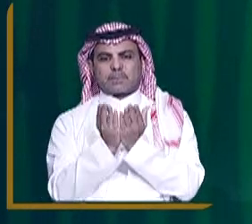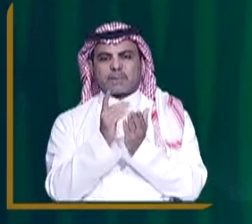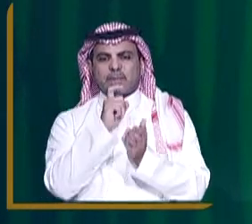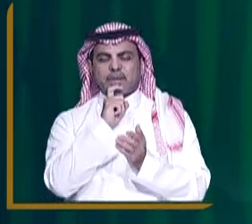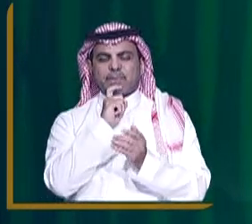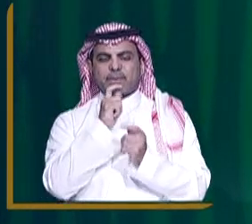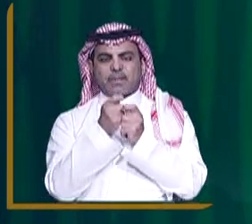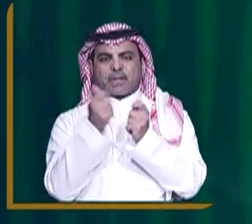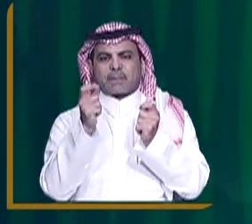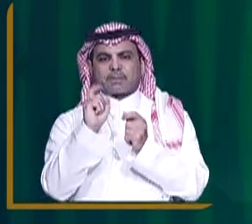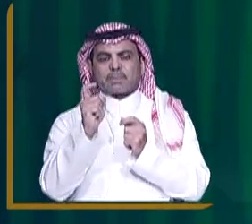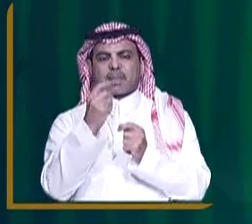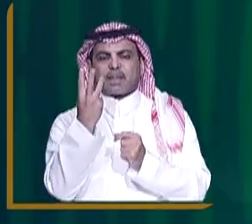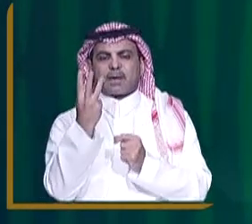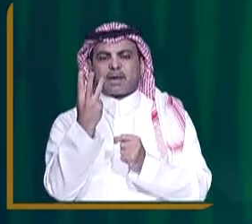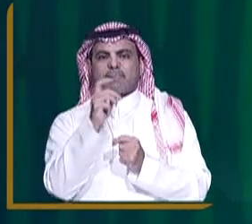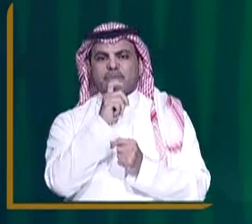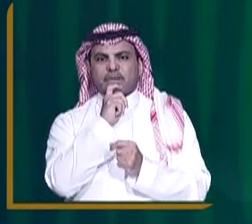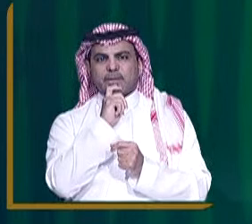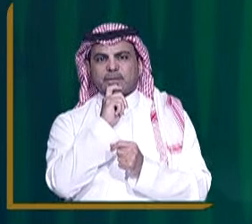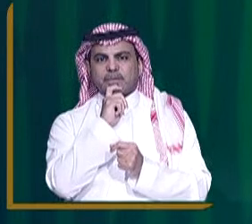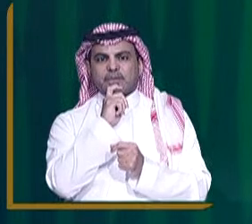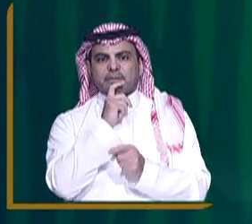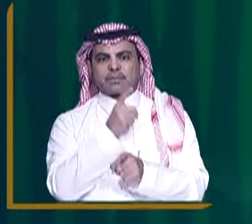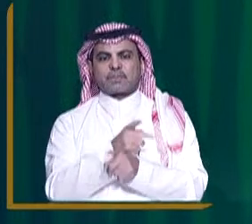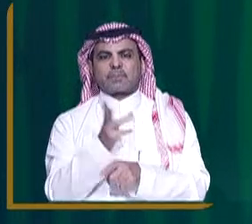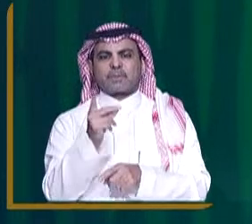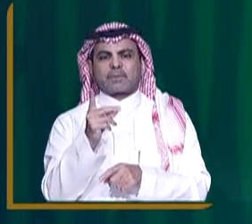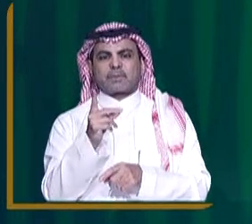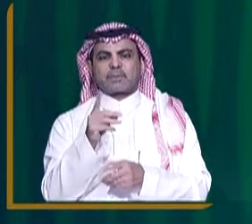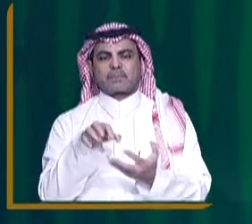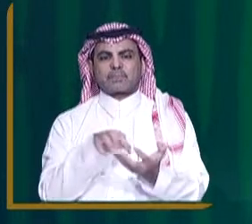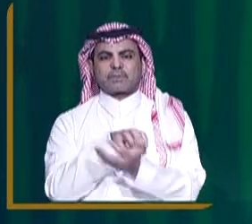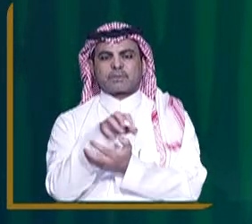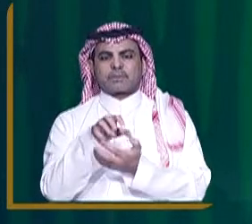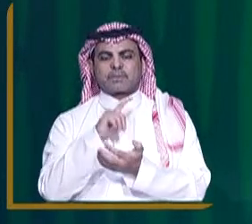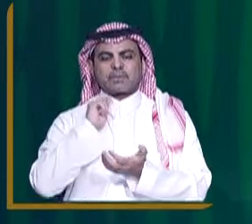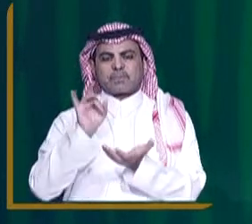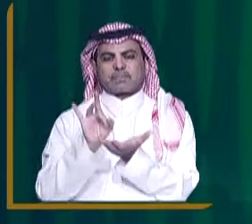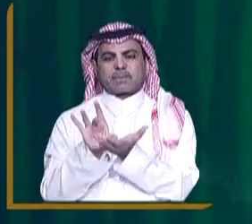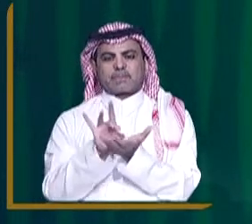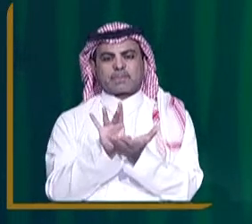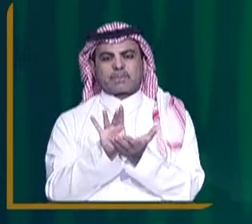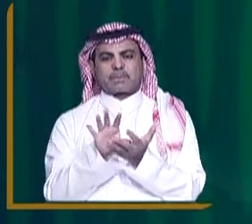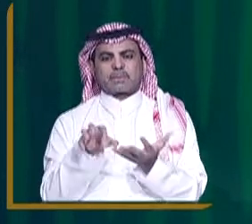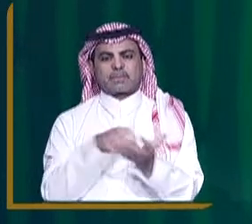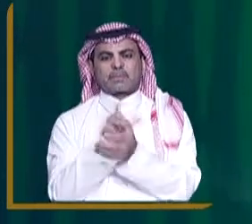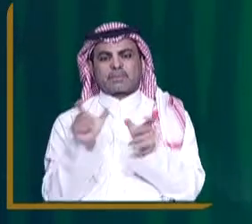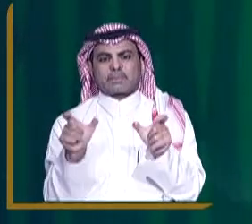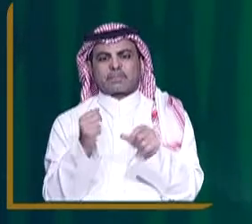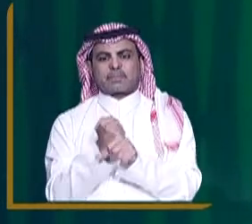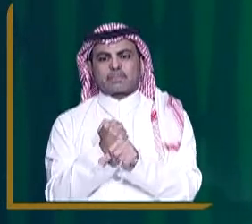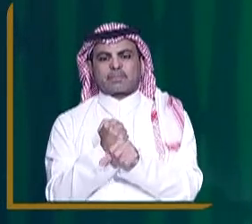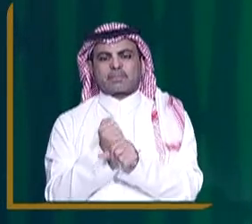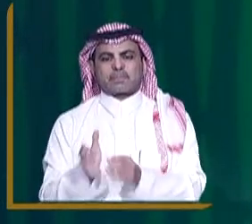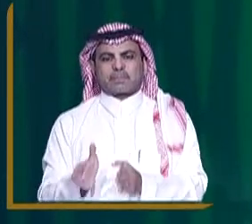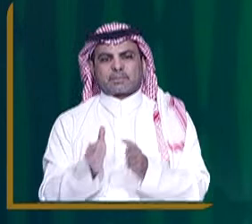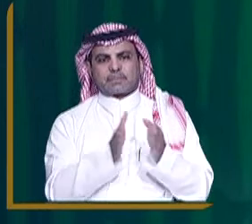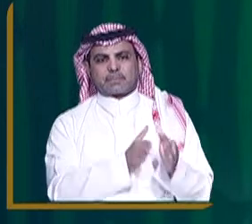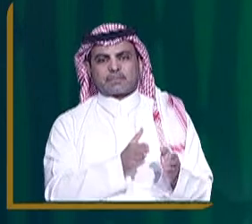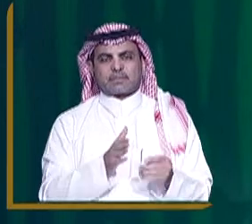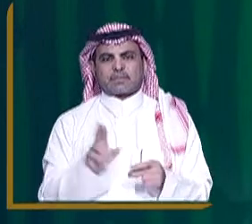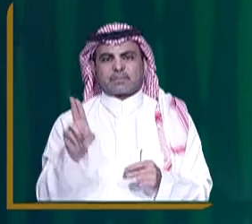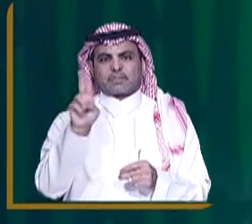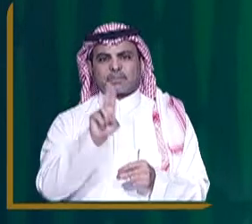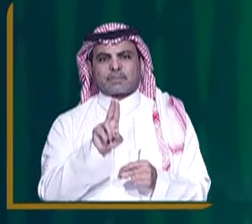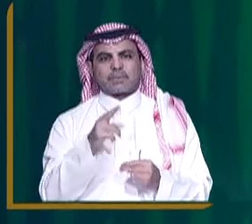التي تصل إلى 3000 ريال، وكذلك من قضايا إنهاء العقود، مما يعني انعدام الأمان الوظيفي. سؤالي